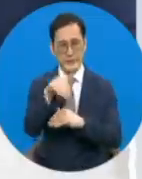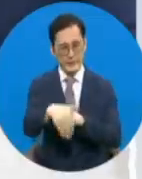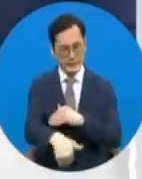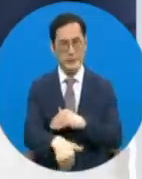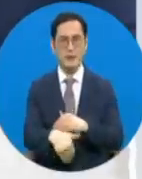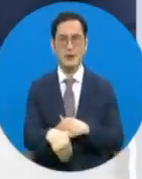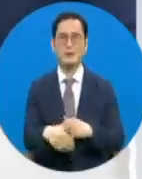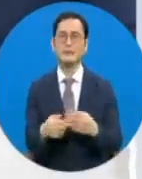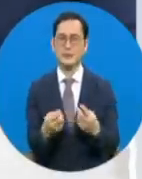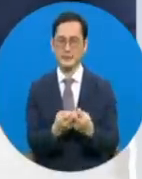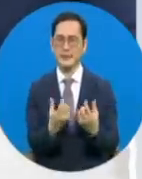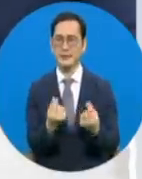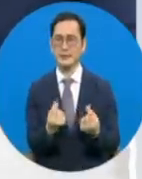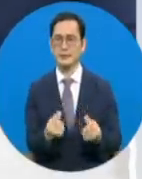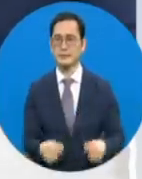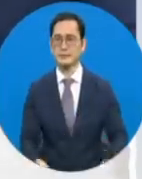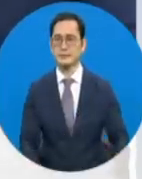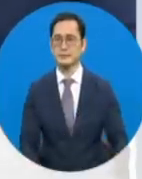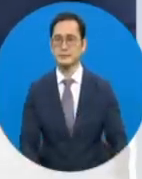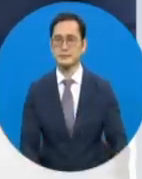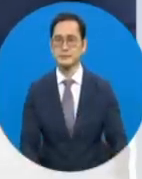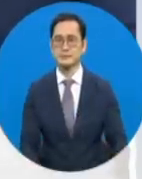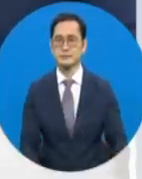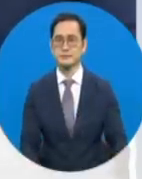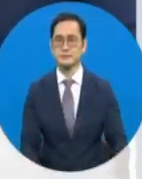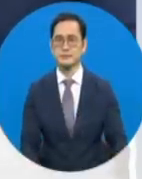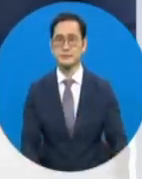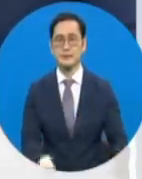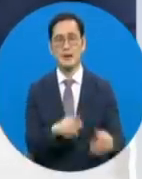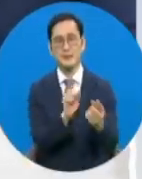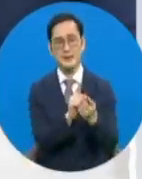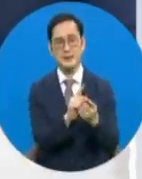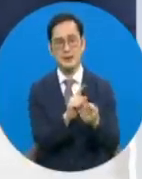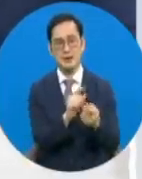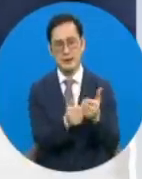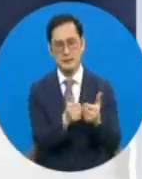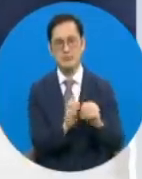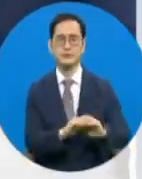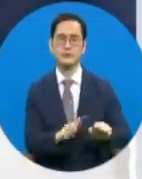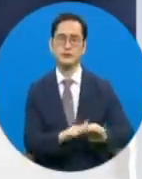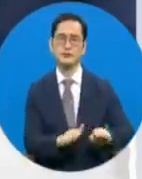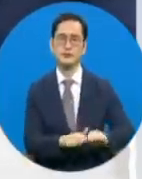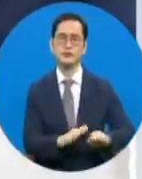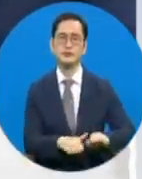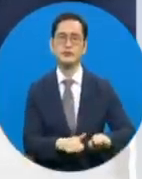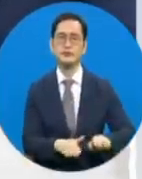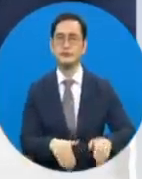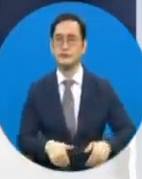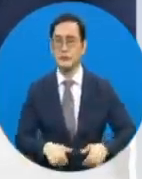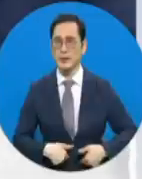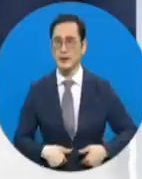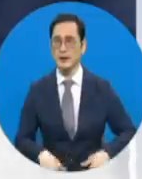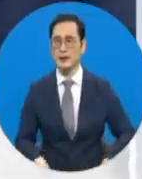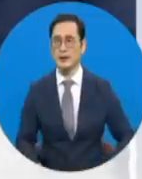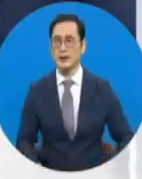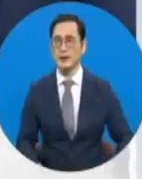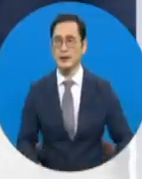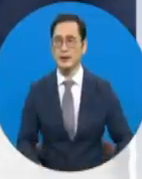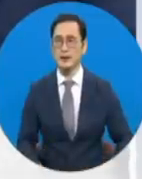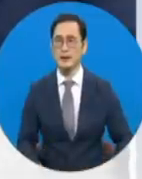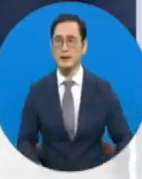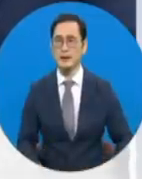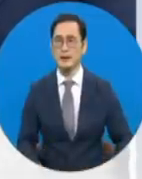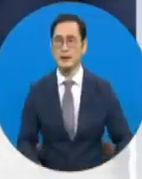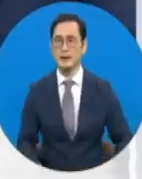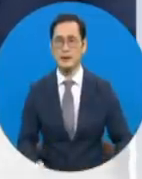때문에 이런 식으로라도 만나서 관계를 풀고 아니 뭐 우리가 그렇게 생각 안 하는 사람도 있으니까 우리 물건 좀 사달라고 이야기를